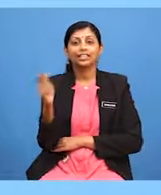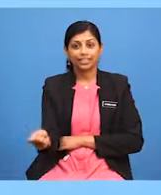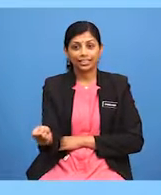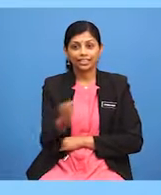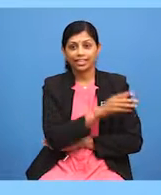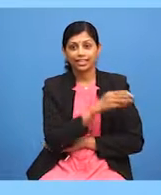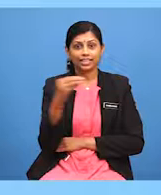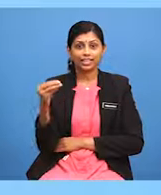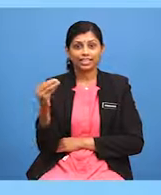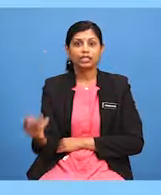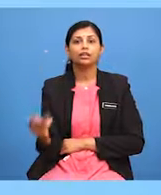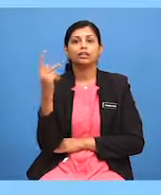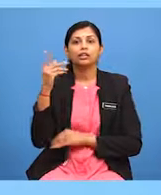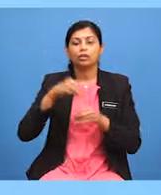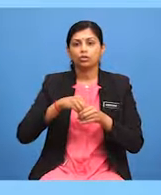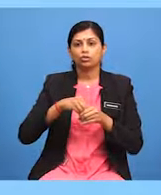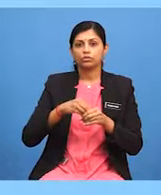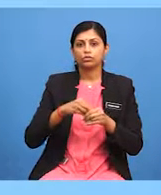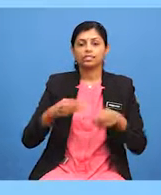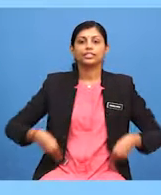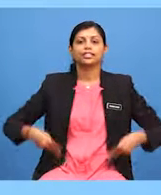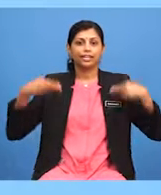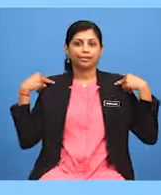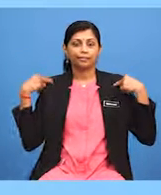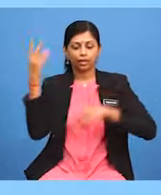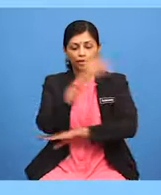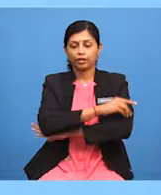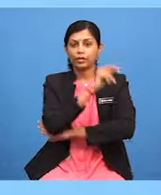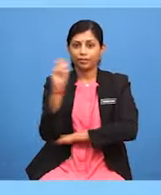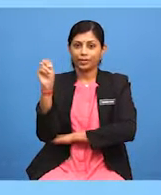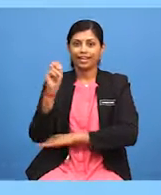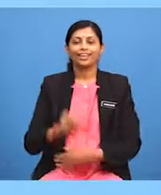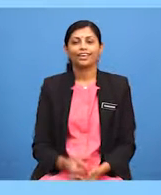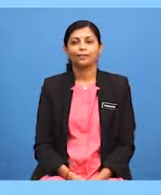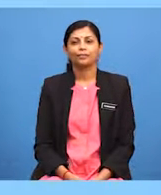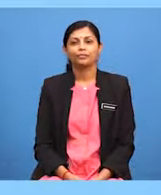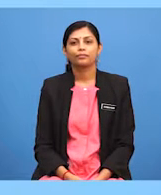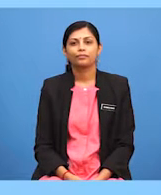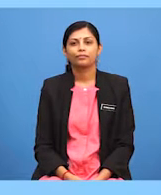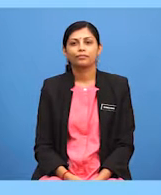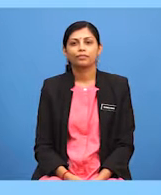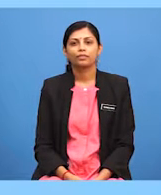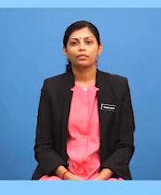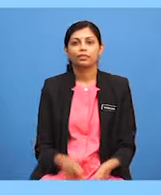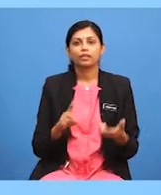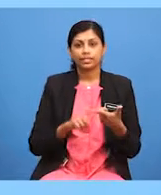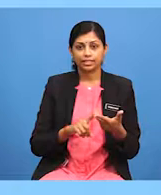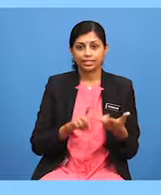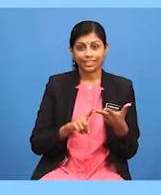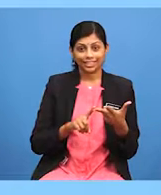kerja, tenaga dan kuasa dalam kehidupan harian.